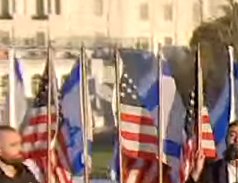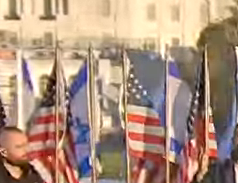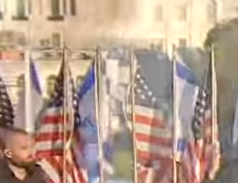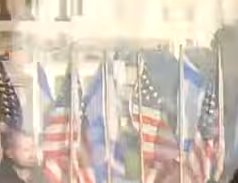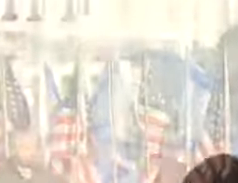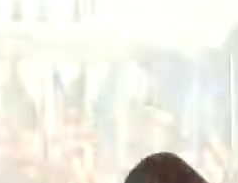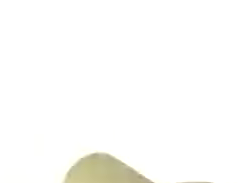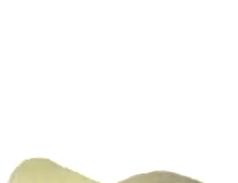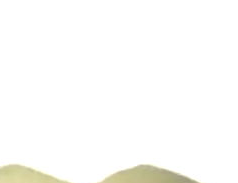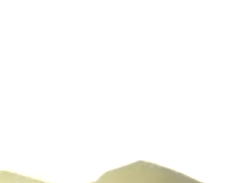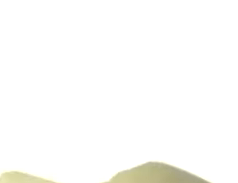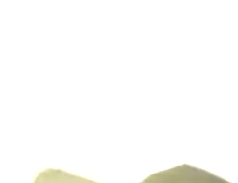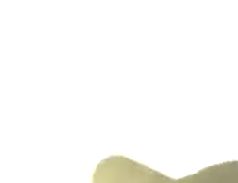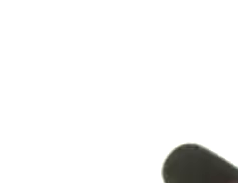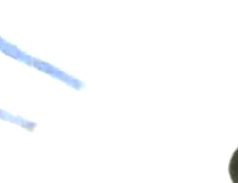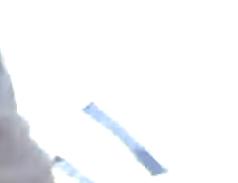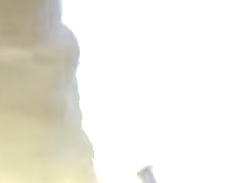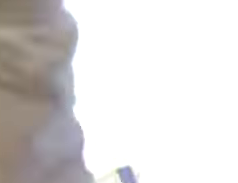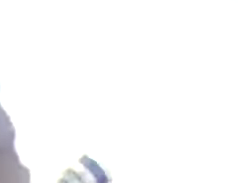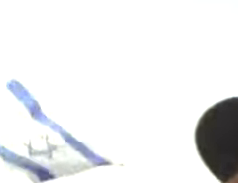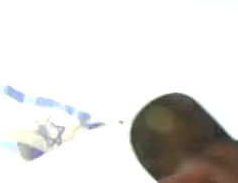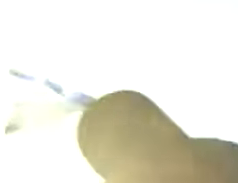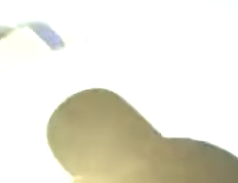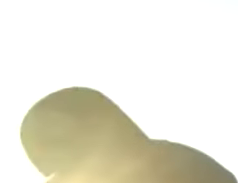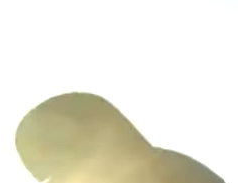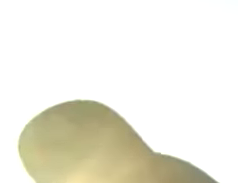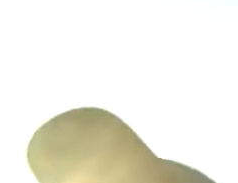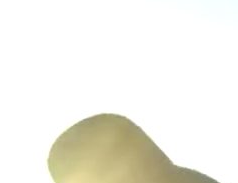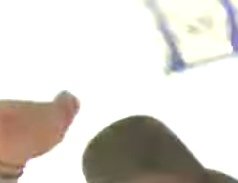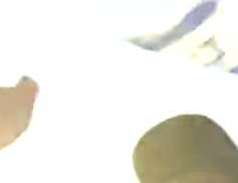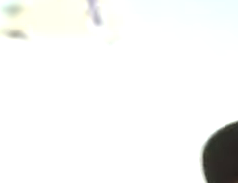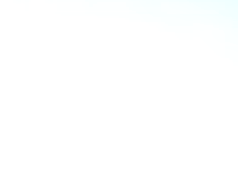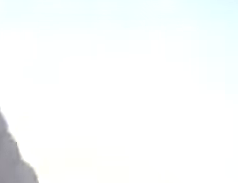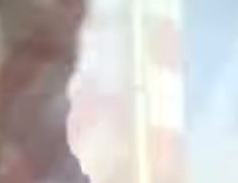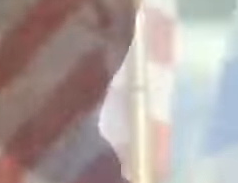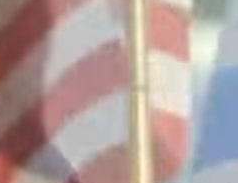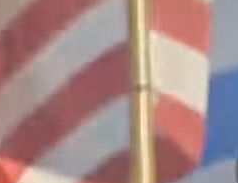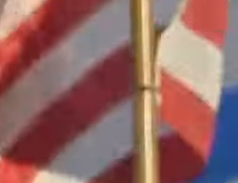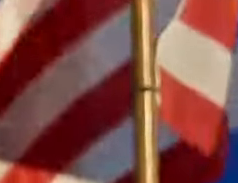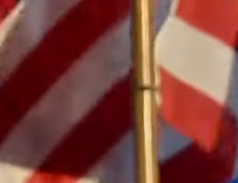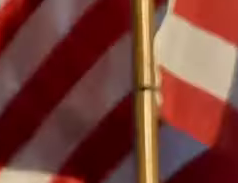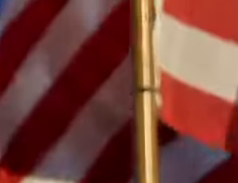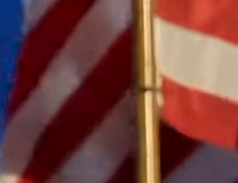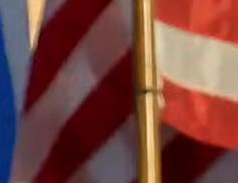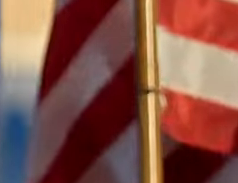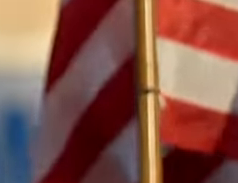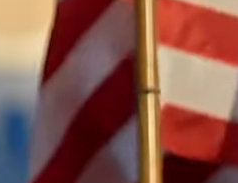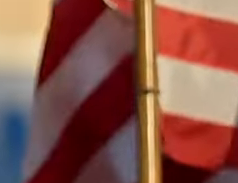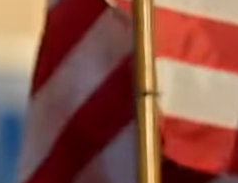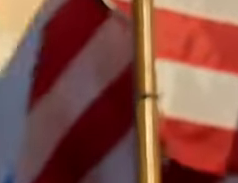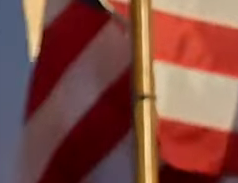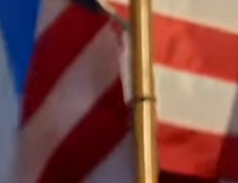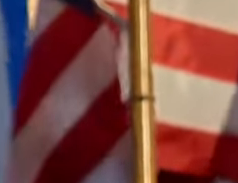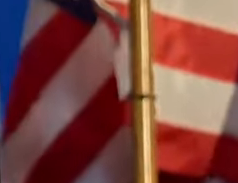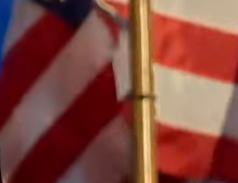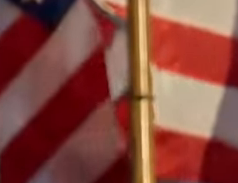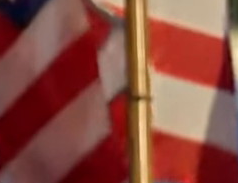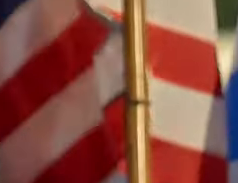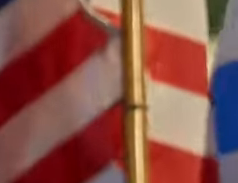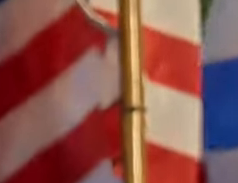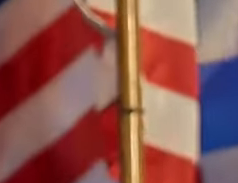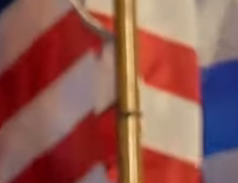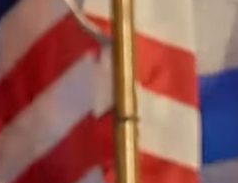שצר שמציק לצור ואין ציר שיצק לצור רק